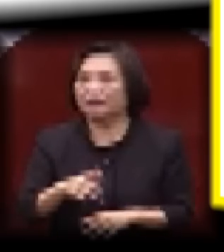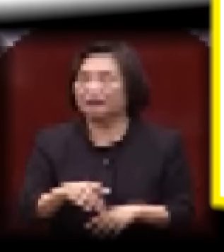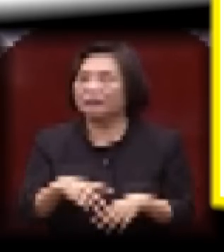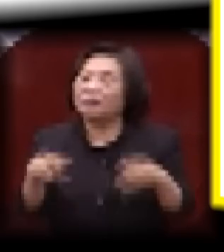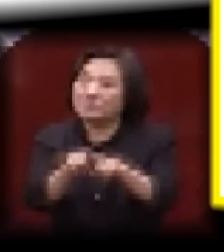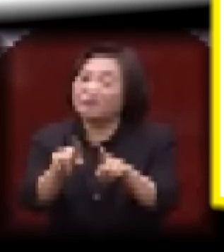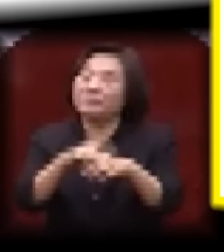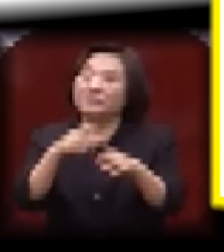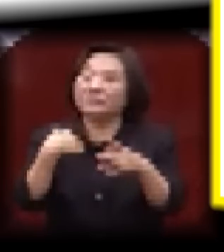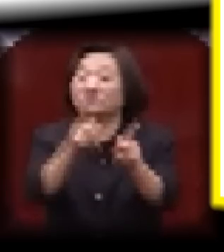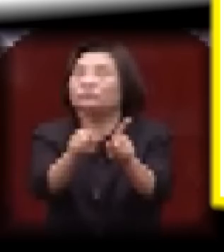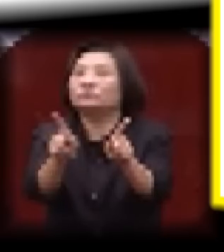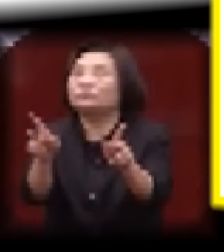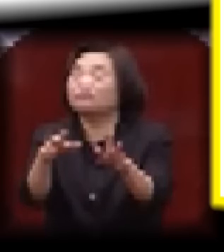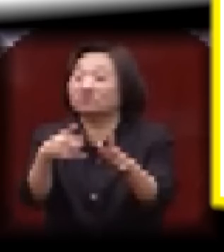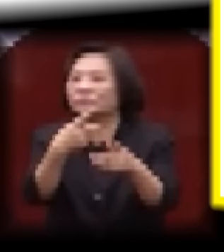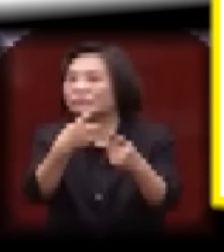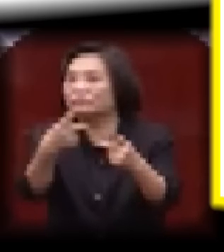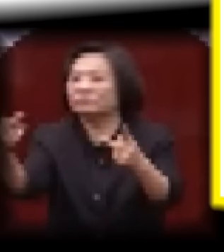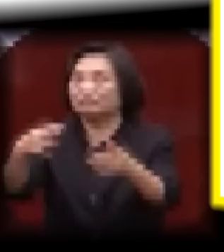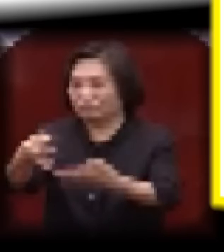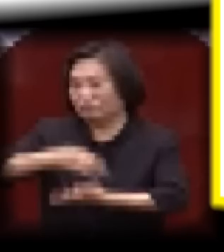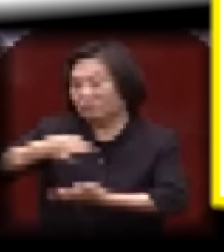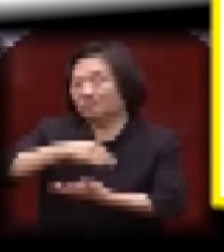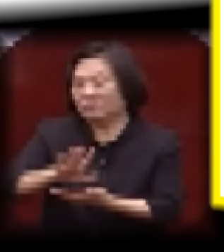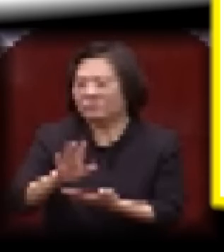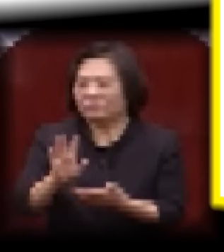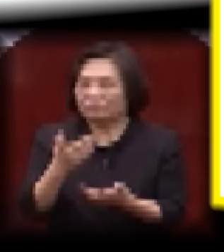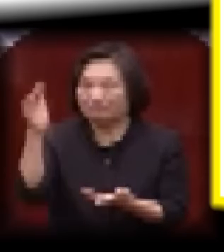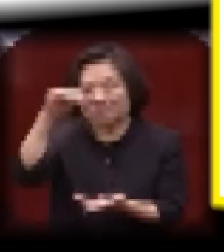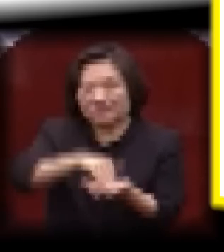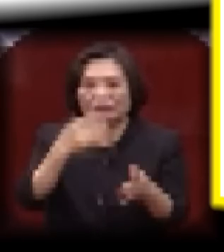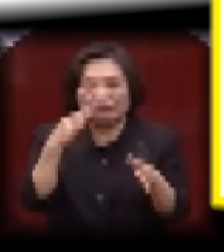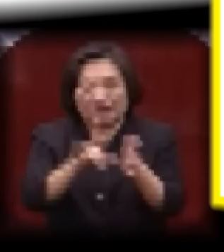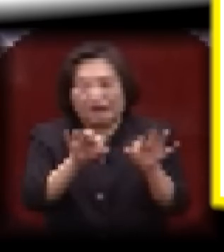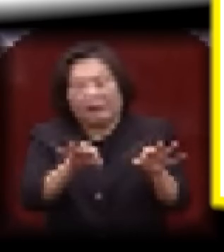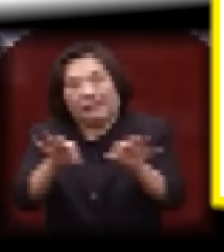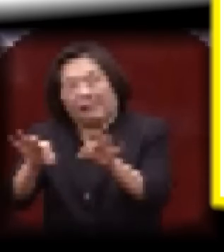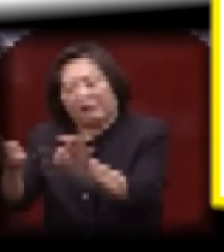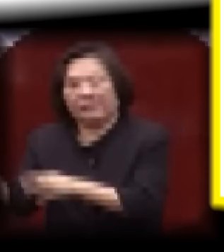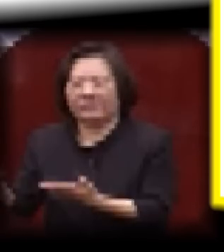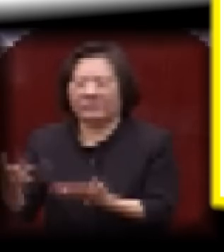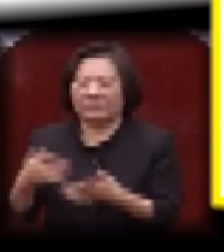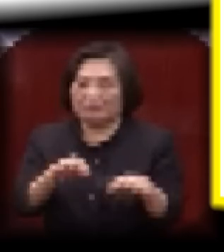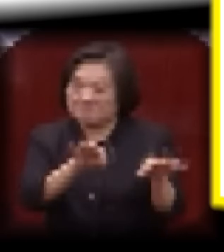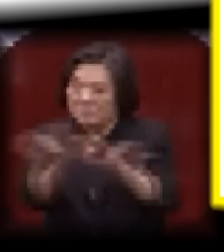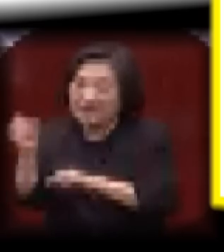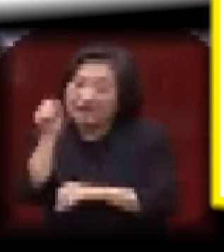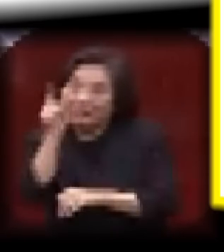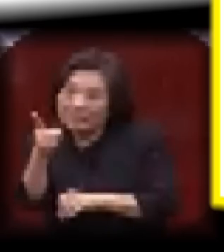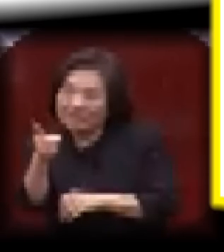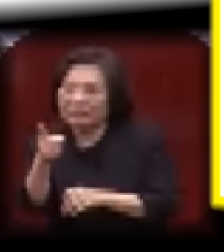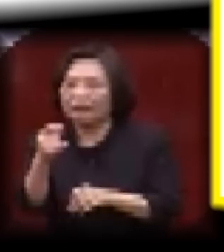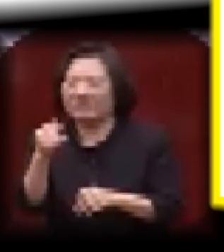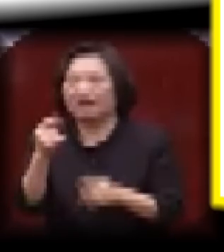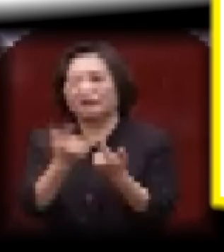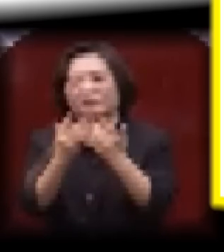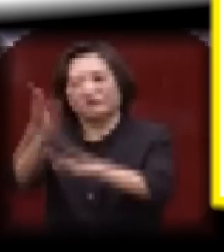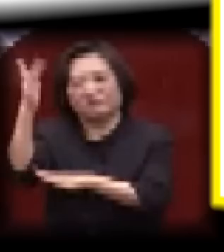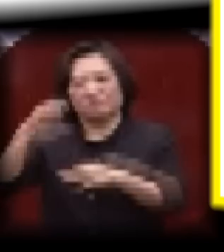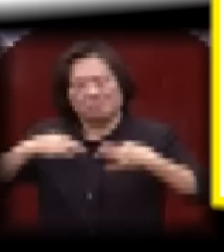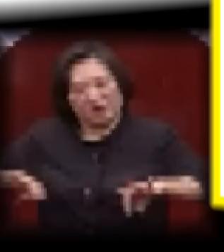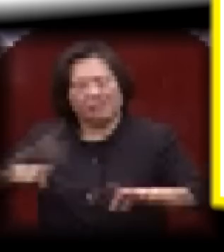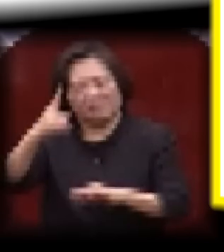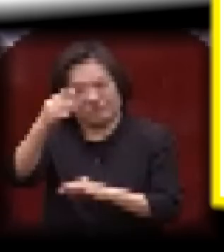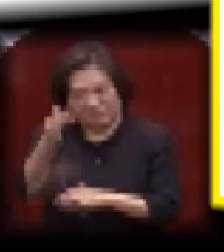租金的20倍的话，所以这个双子星每慢一个月营运，你知道整个台北市的这个经